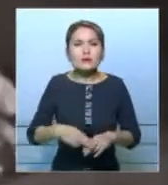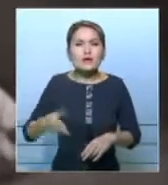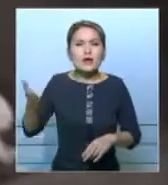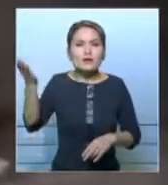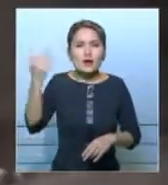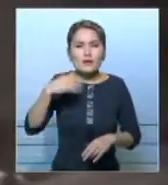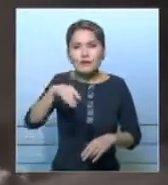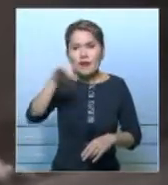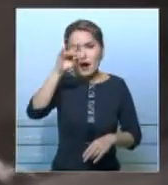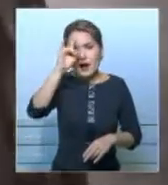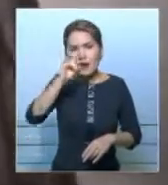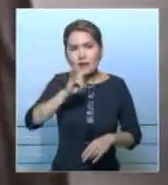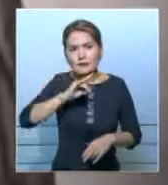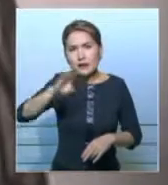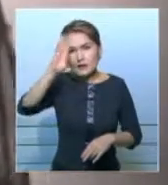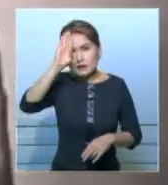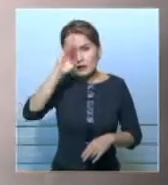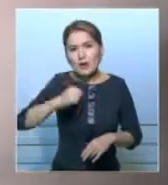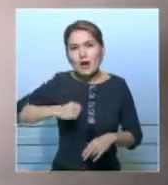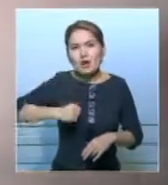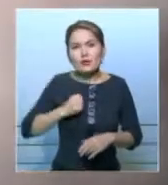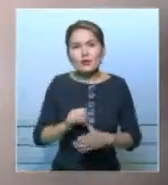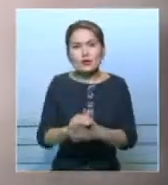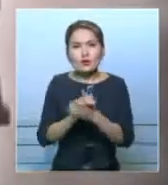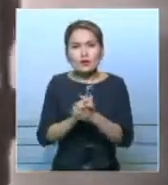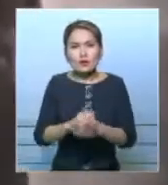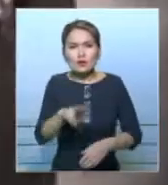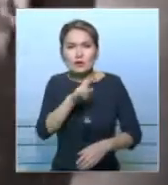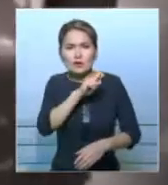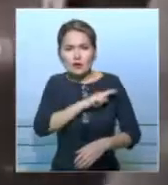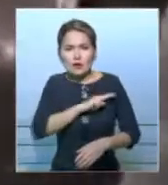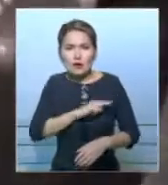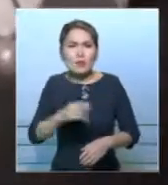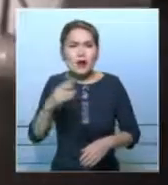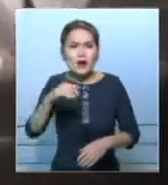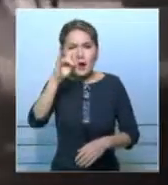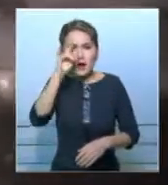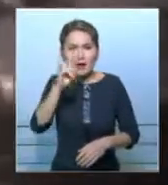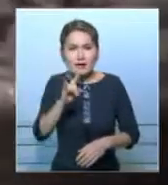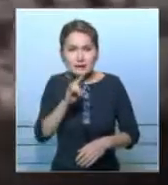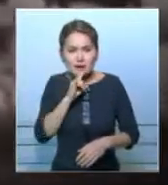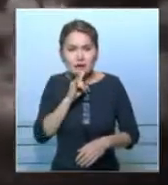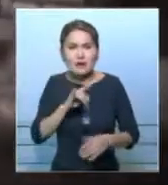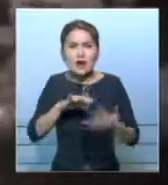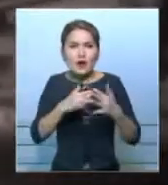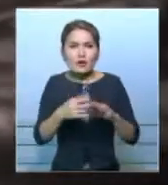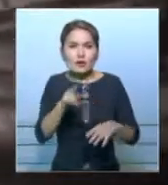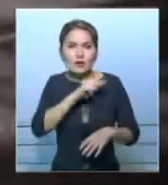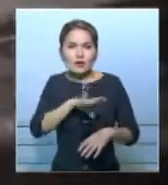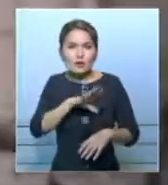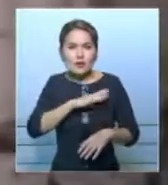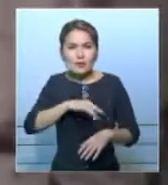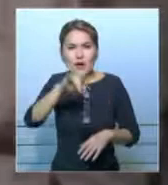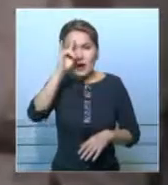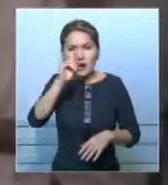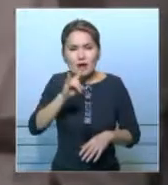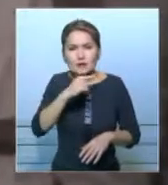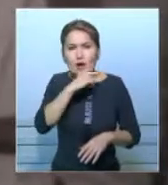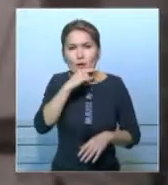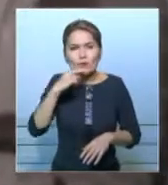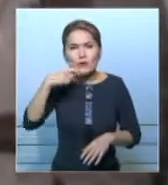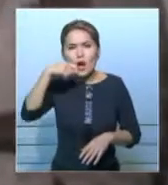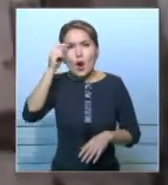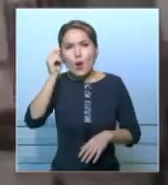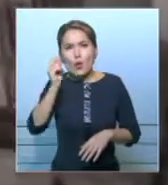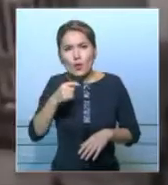бірге 8 жылдай Қостанай облысында совхоз көтеруге атсалысты. Қазағы бар, орысы бар, украин немісі бар. Осы күнге